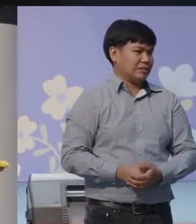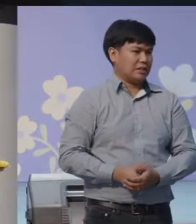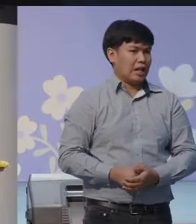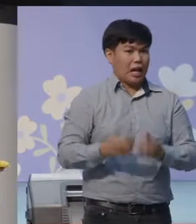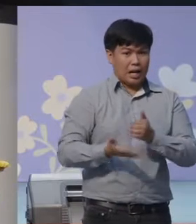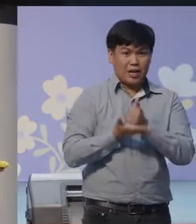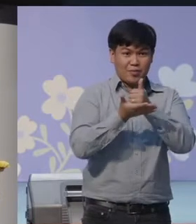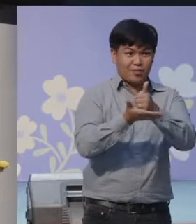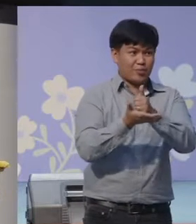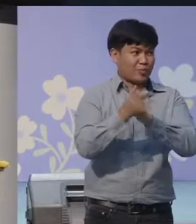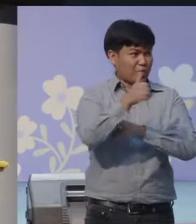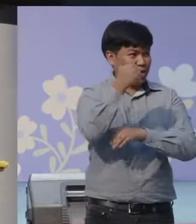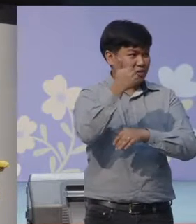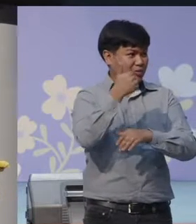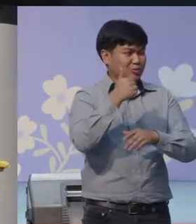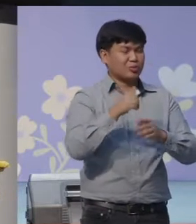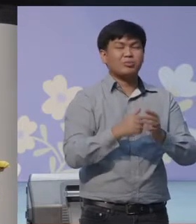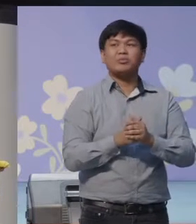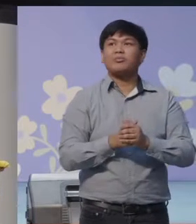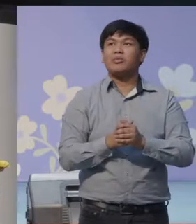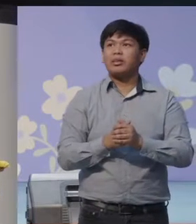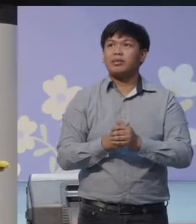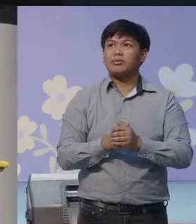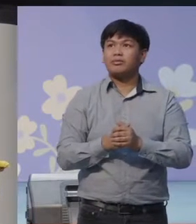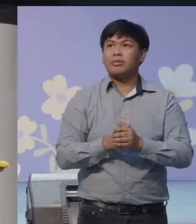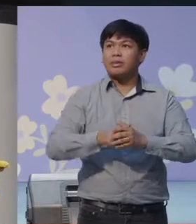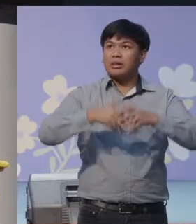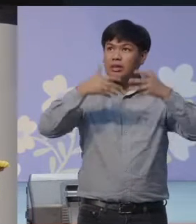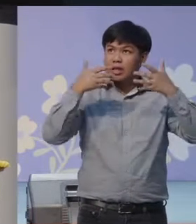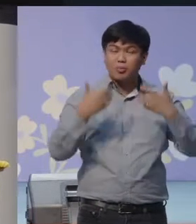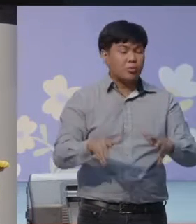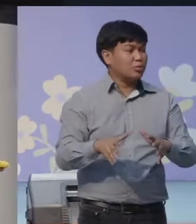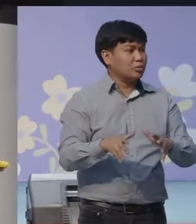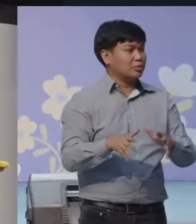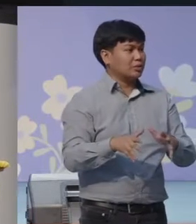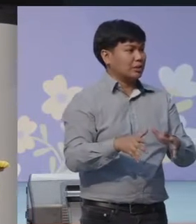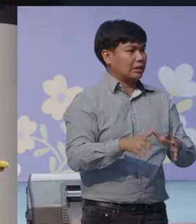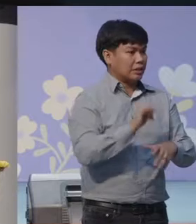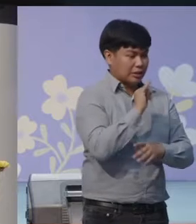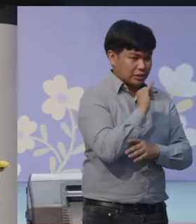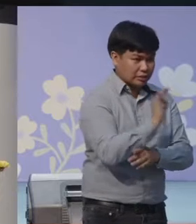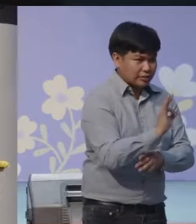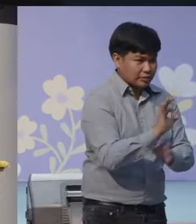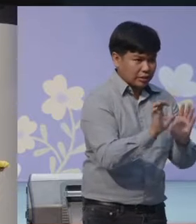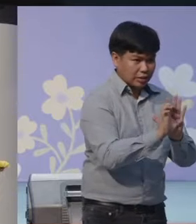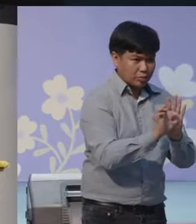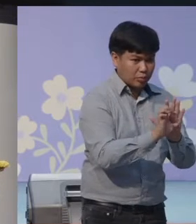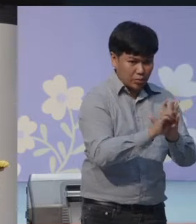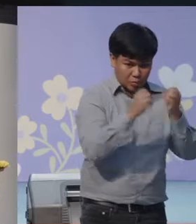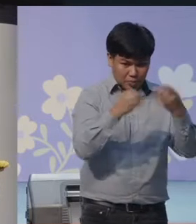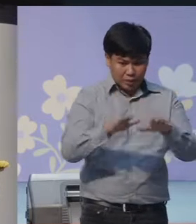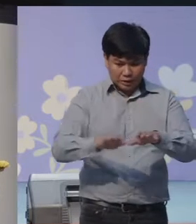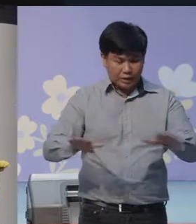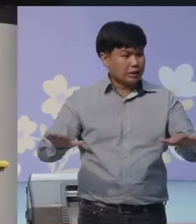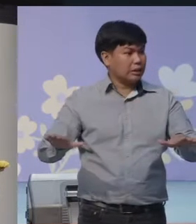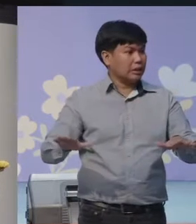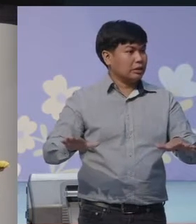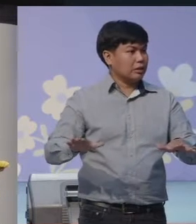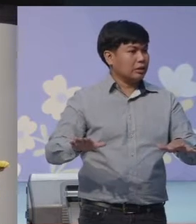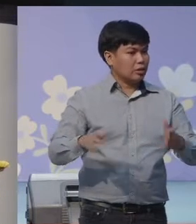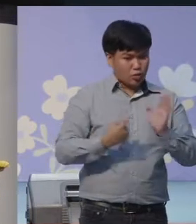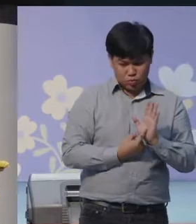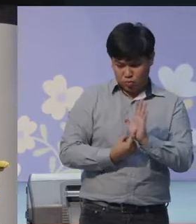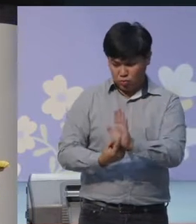tumutulong sa bukid ang mga anak. At bukod pa doon, pagka marami kang anak, para kang